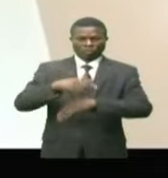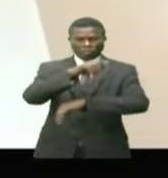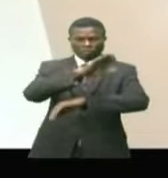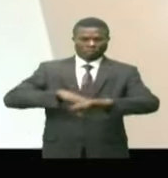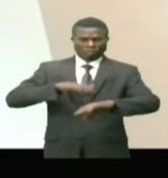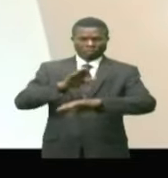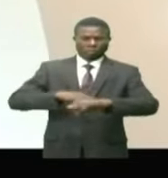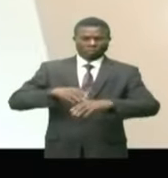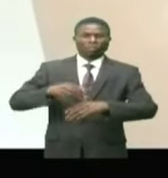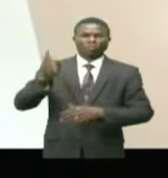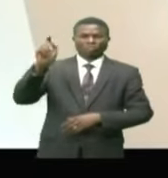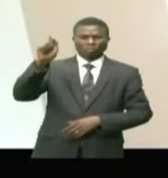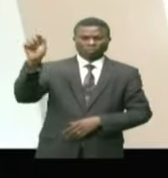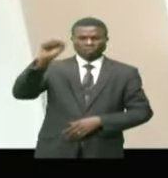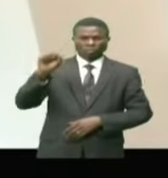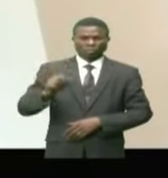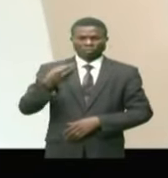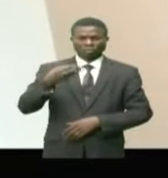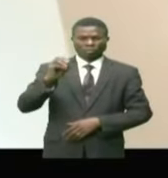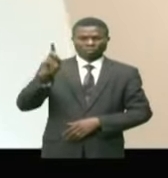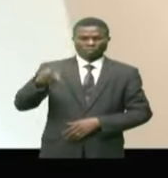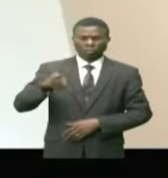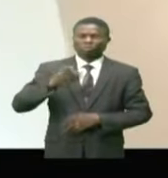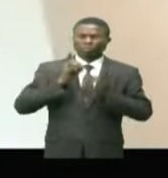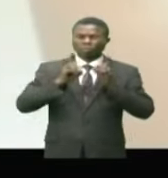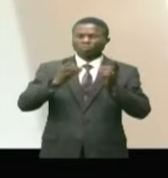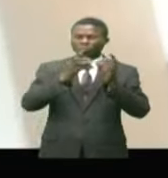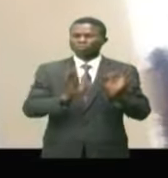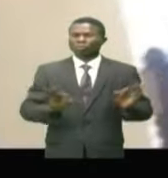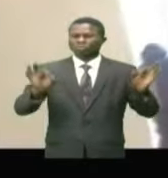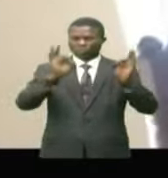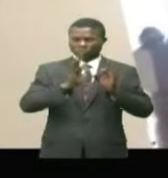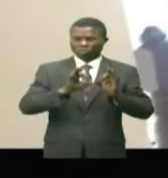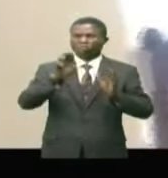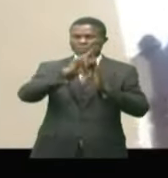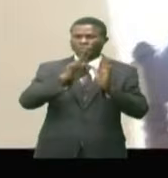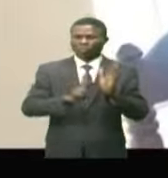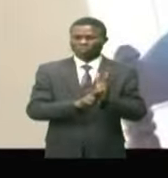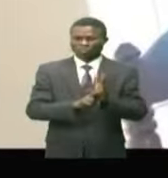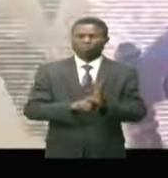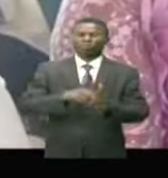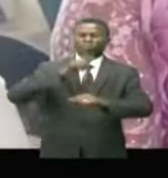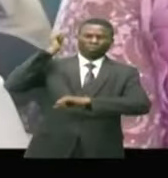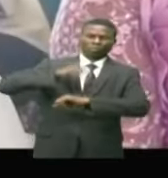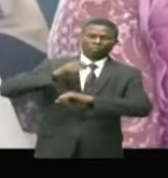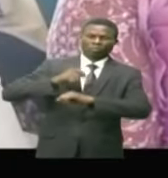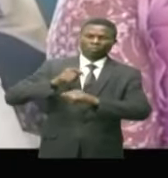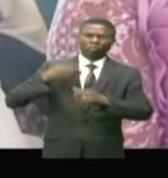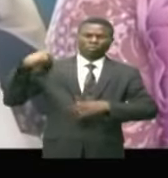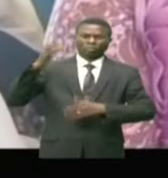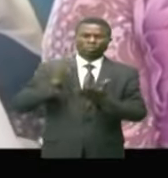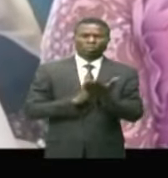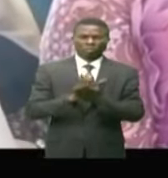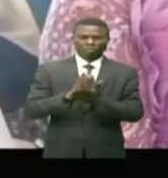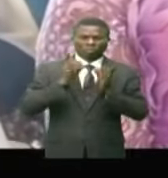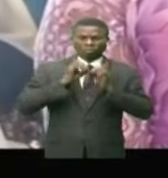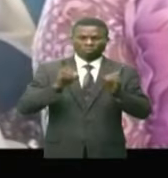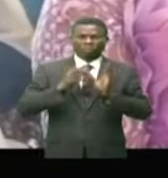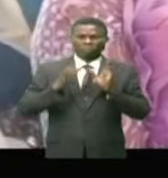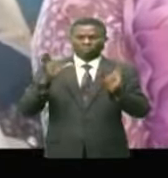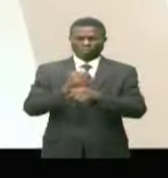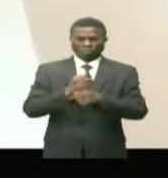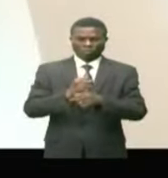la Tchopo fait un discours magistral sur le rôle du ministère public dans un état de droit. Discours qui synthétise la